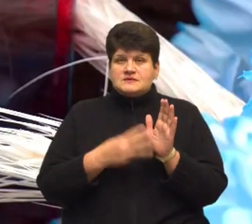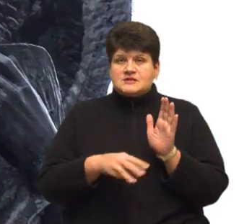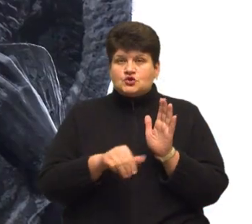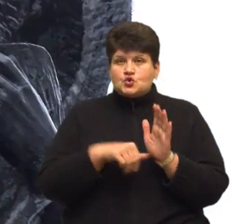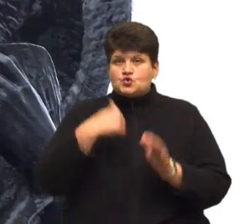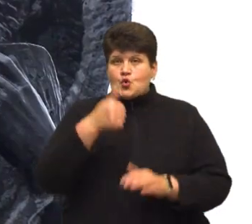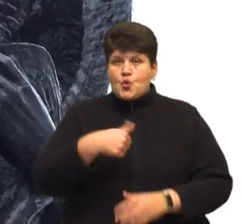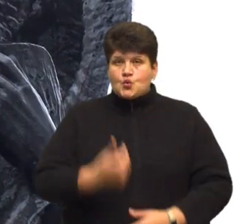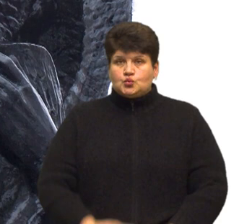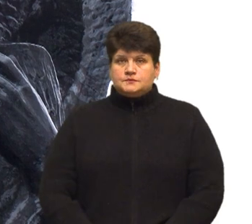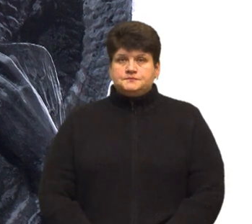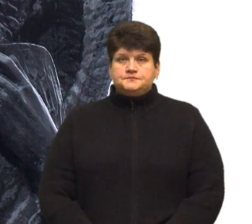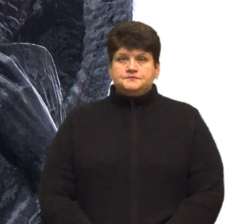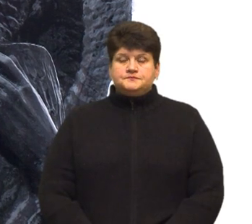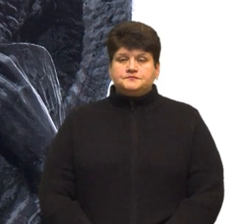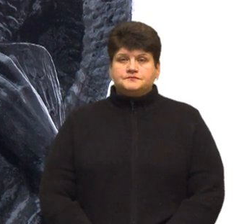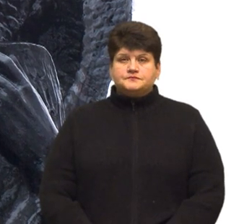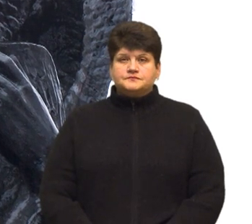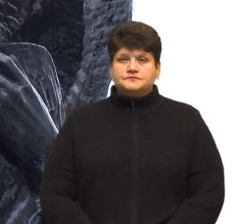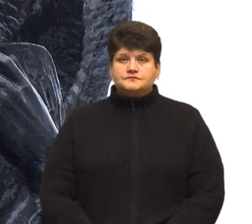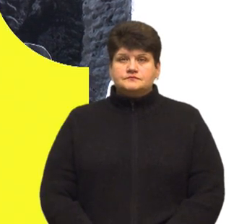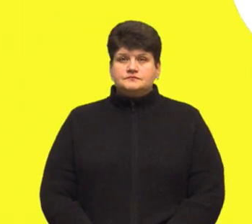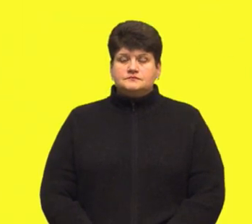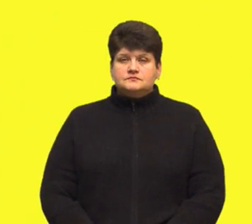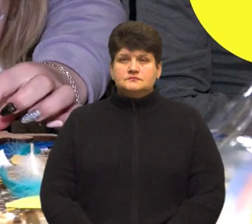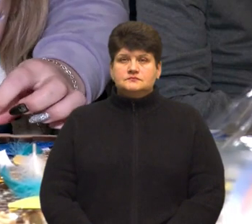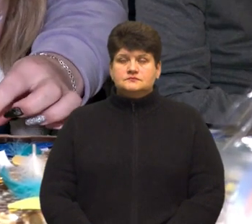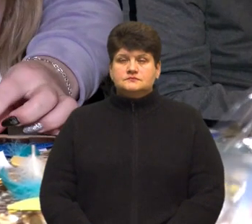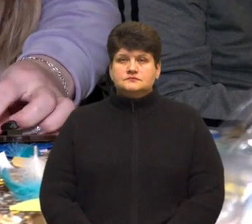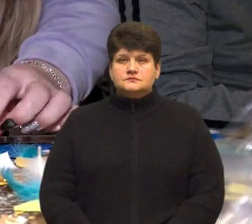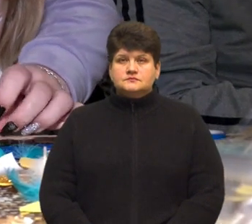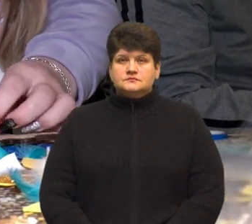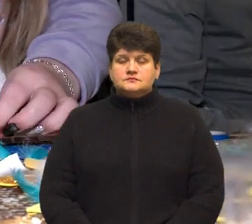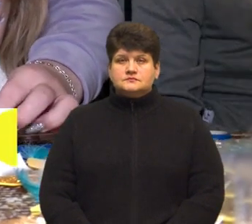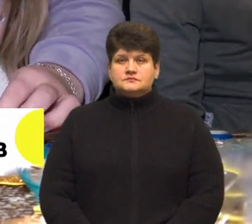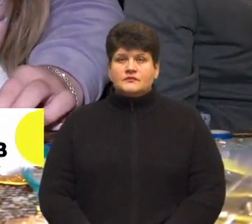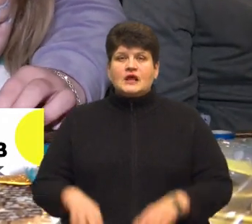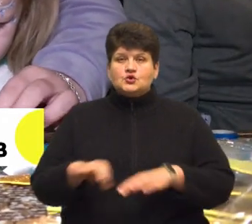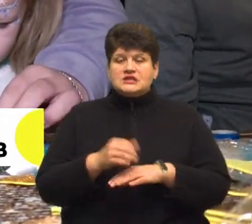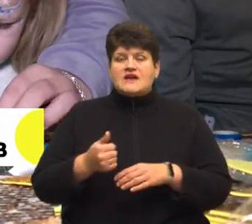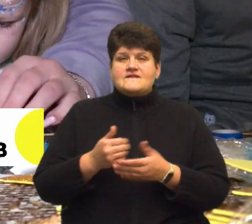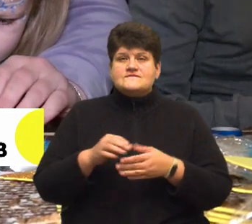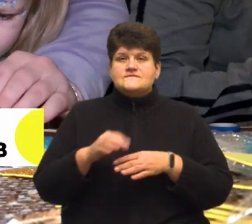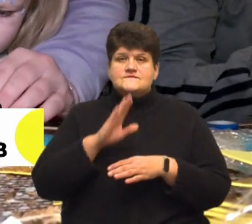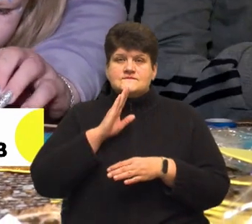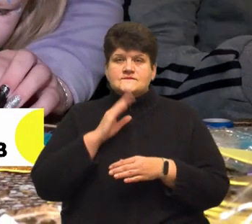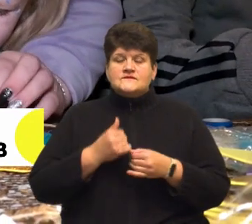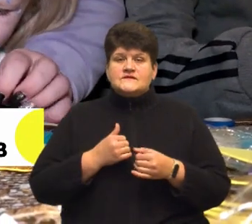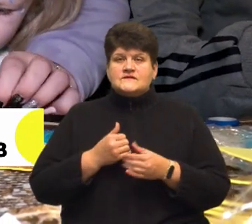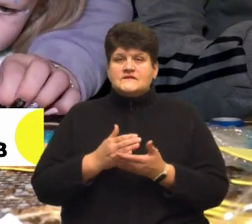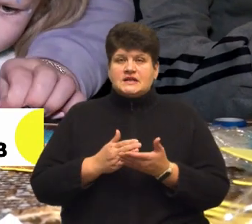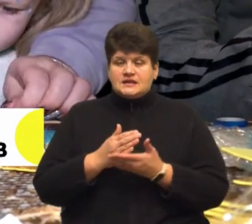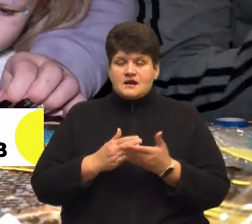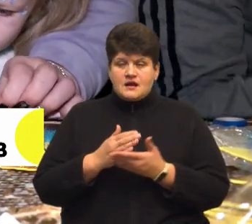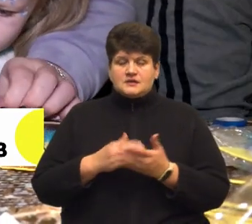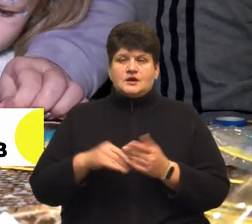Бончук Андрій міц суспільне новини Тернопіль дружина ветерана російсько-української війни Діана на Віль